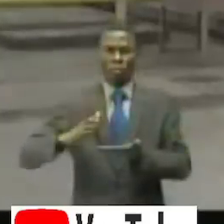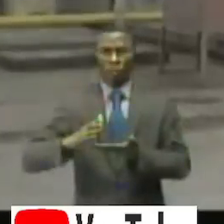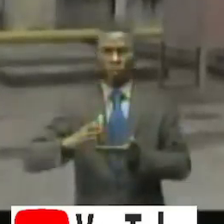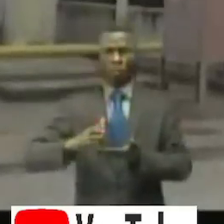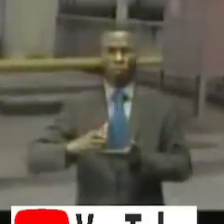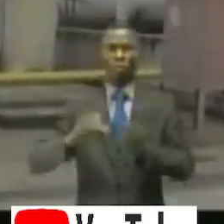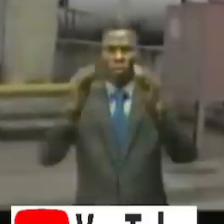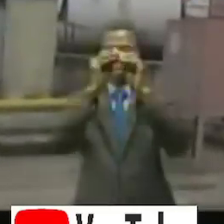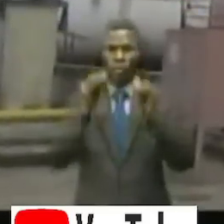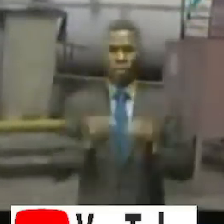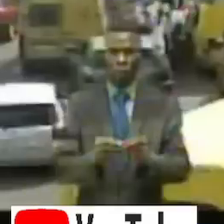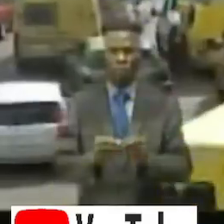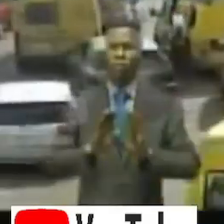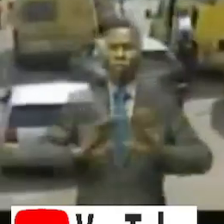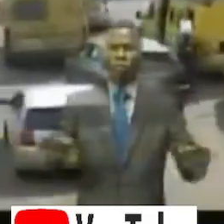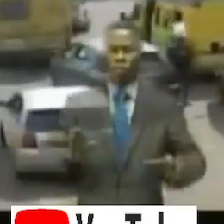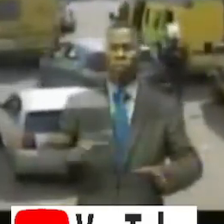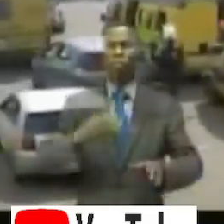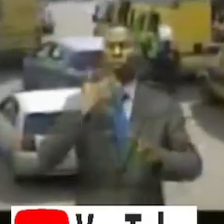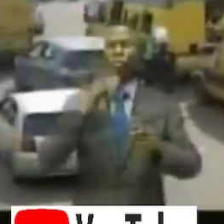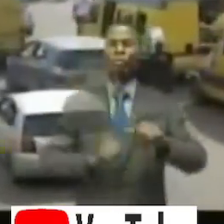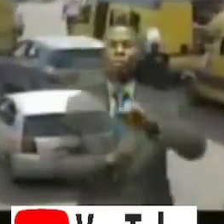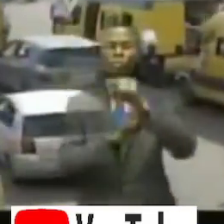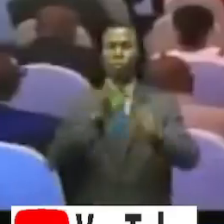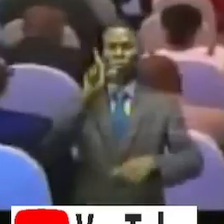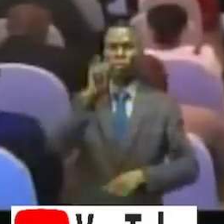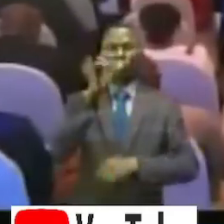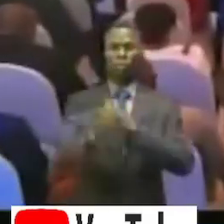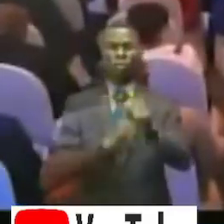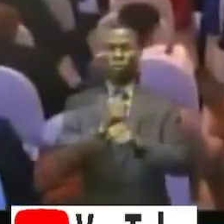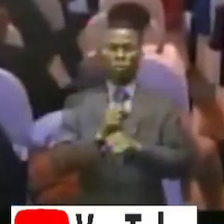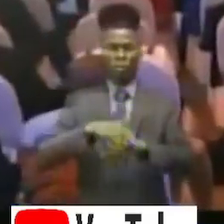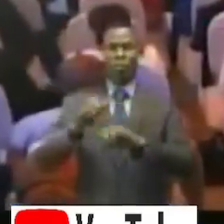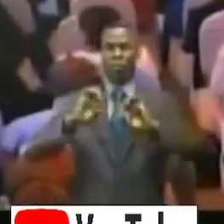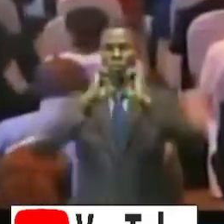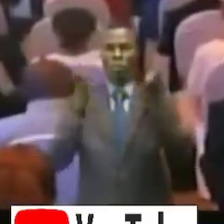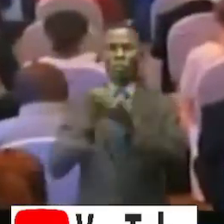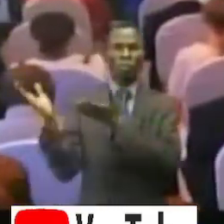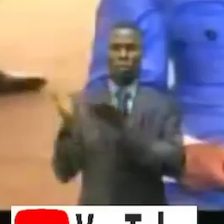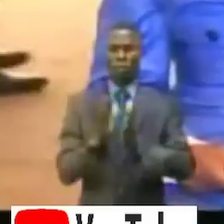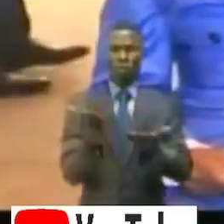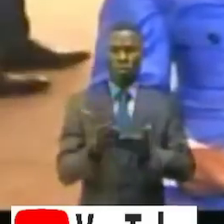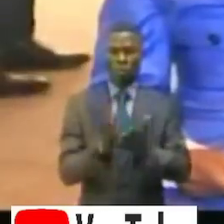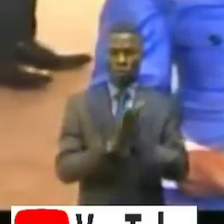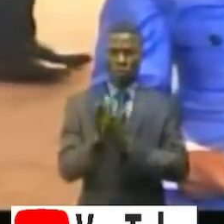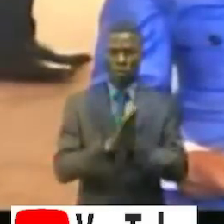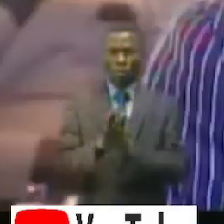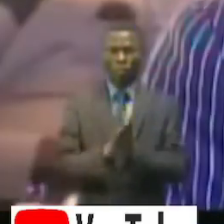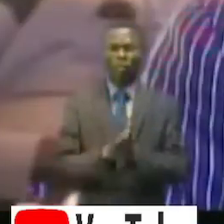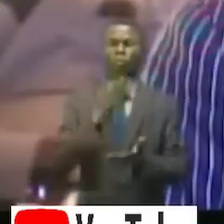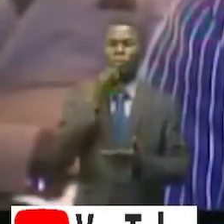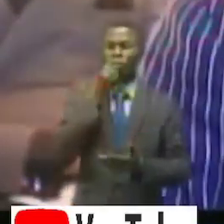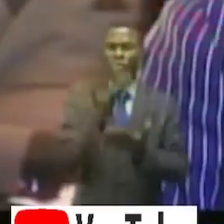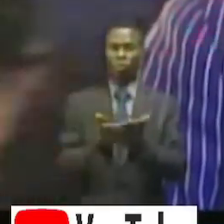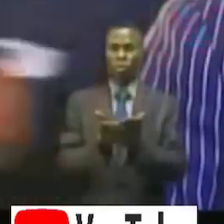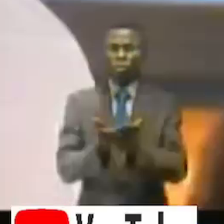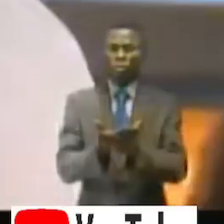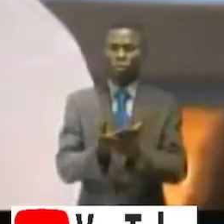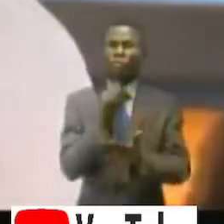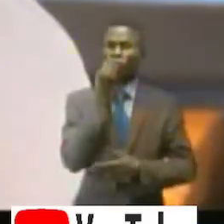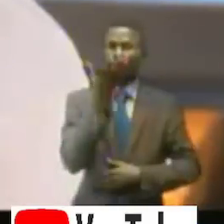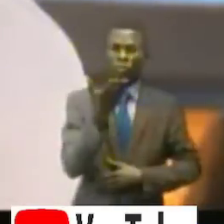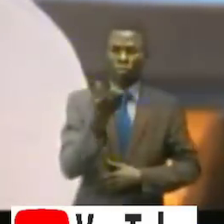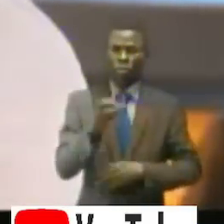et Total, mérite des éloges. 20 ans après, cette entreprise du portefeuille s'affiche comme une référence nationale. L'occasion nous